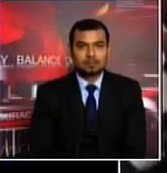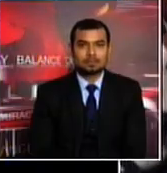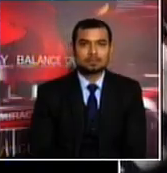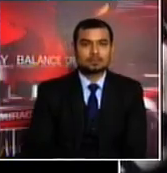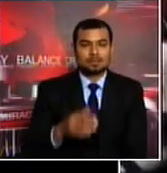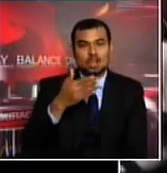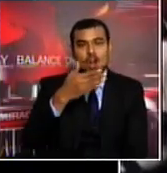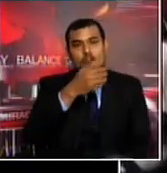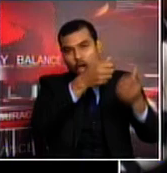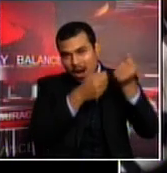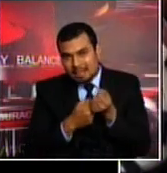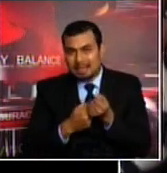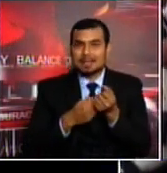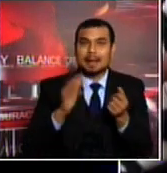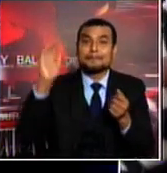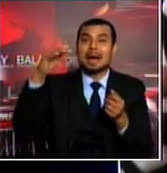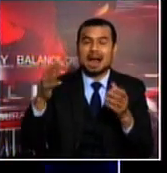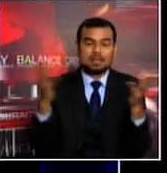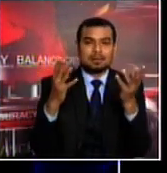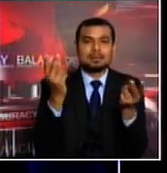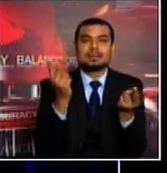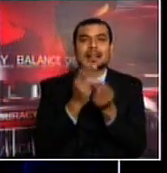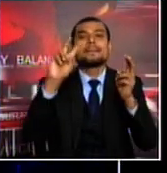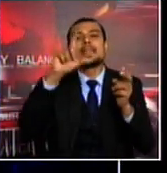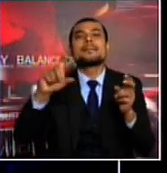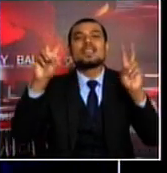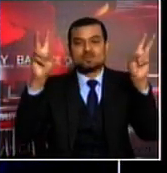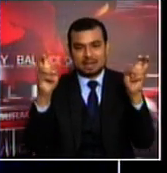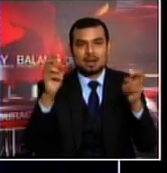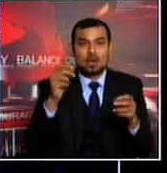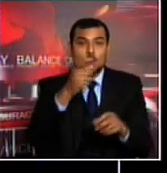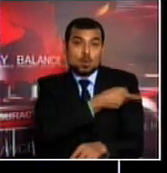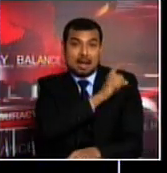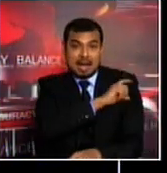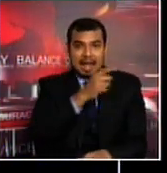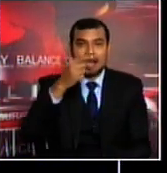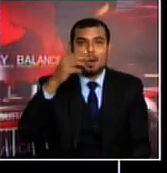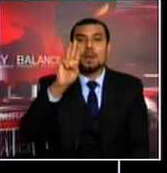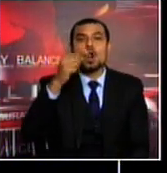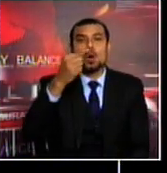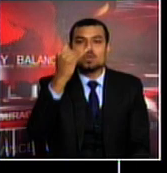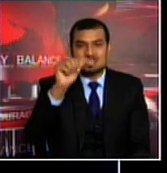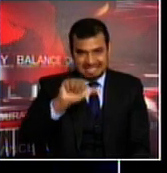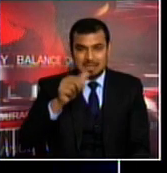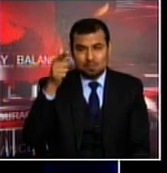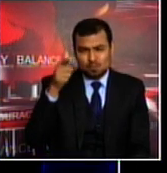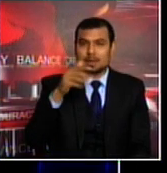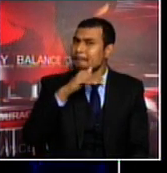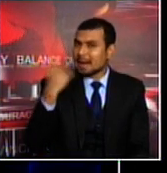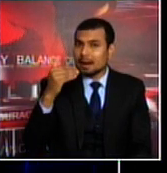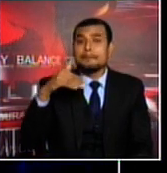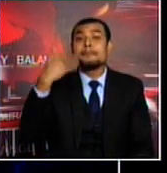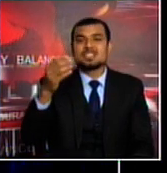लहरा तान्दा पहरा थर्किन्छ भन्ने नेपाली उखान झैँ गुन्डा नाइके भनिएका मनोज पुनको इन्काउन्टरसँगै आपराधिक